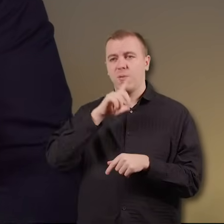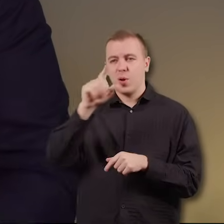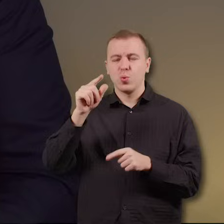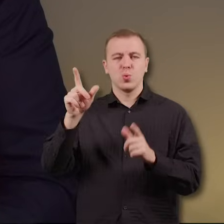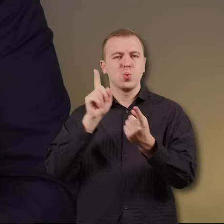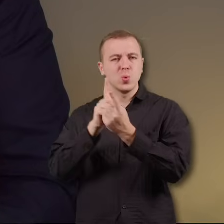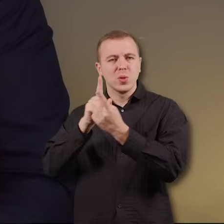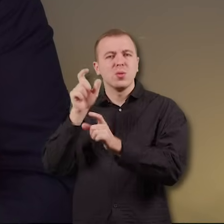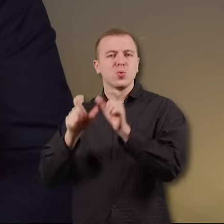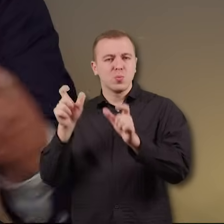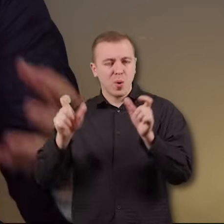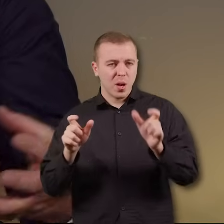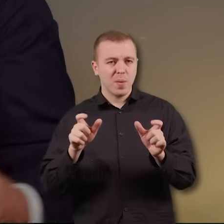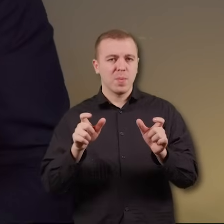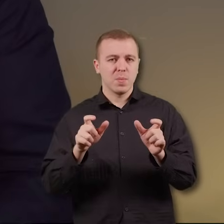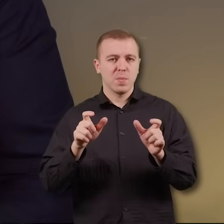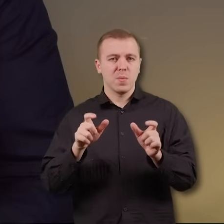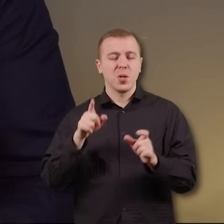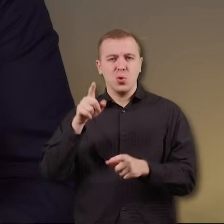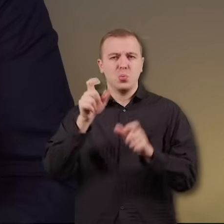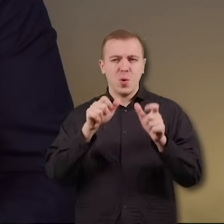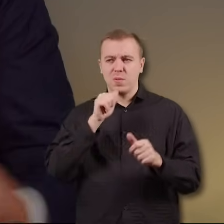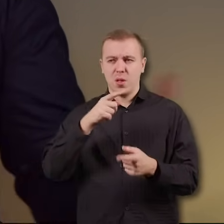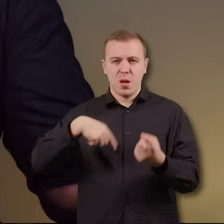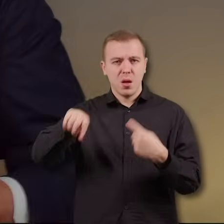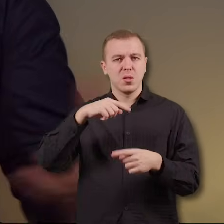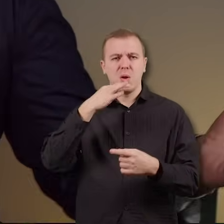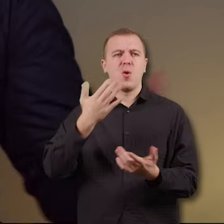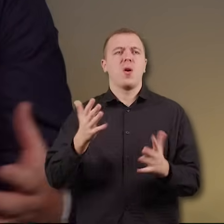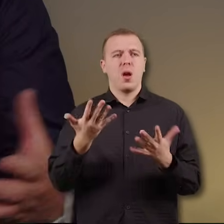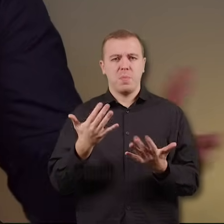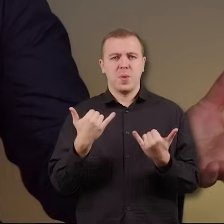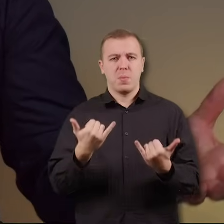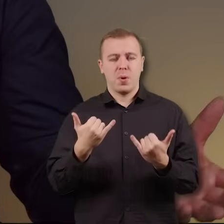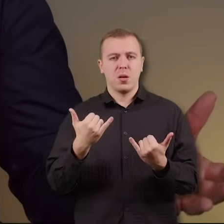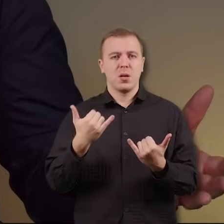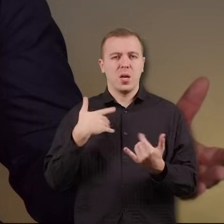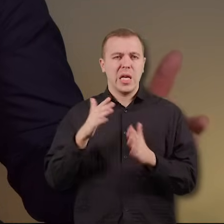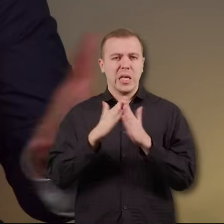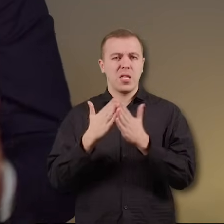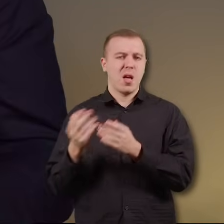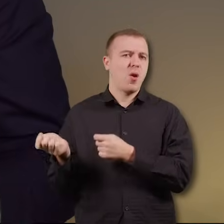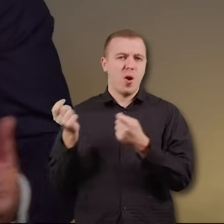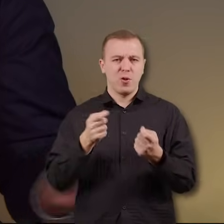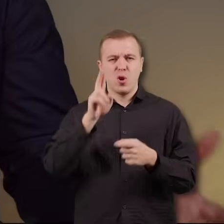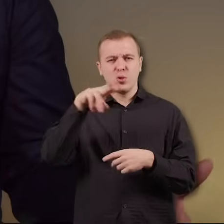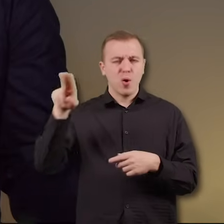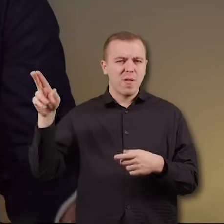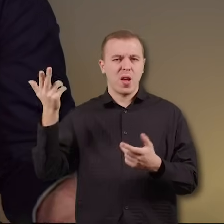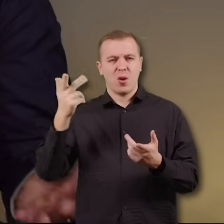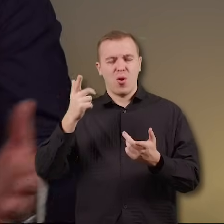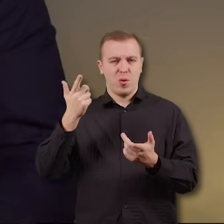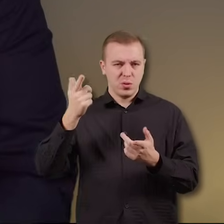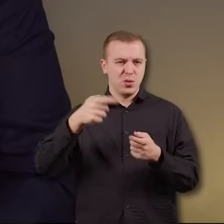susitikimuose žmonėse, su žmonėm, tai žmonės ir kalba. Nu, tai kas čia dabar gaunasi? Va, atvežė knygelių iš Norvegijos, iš